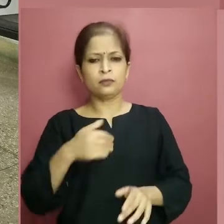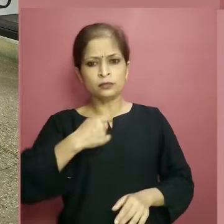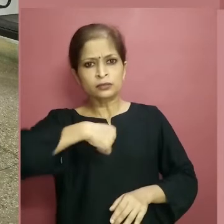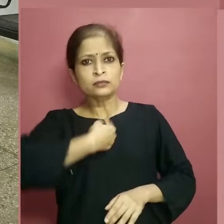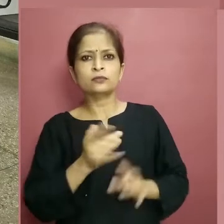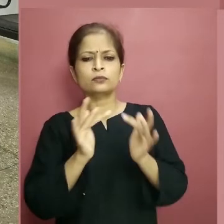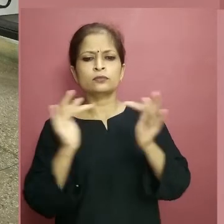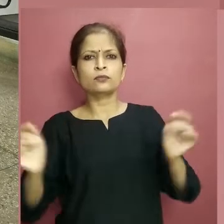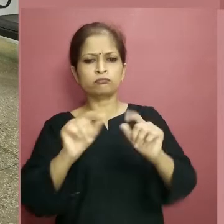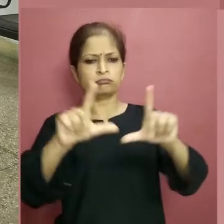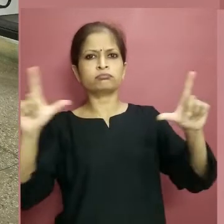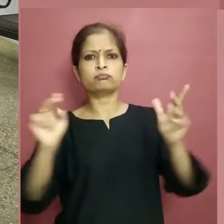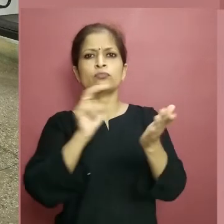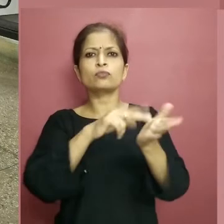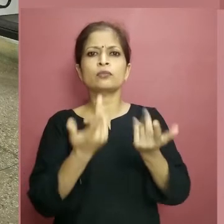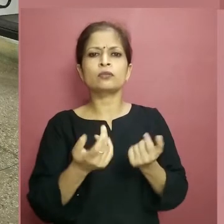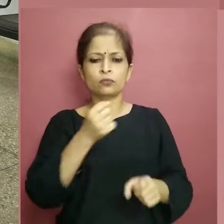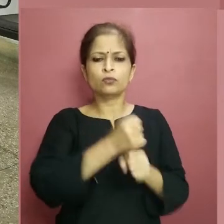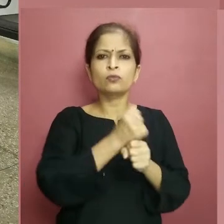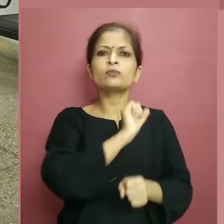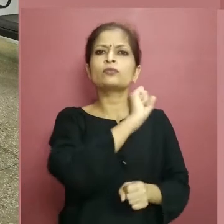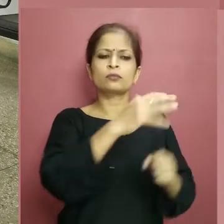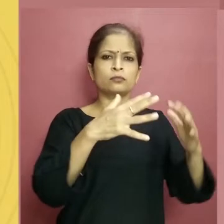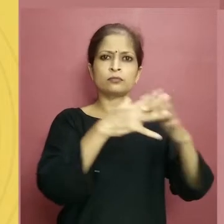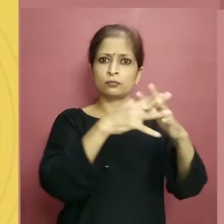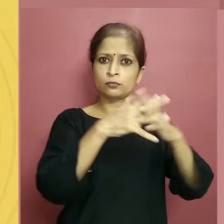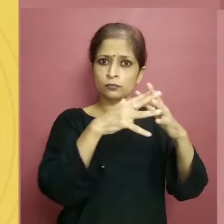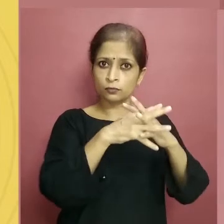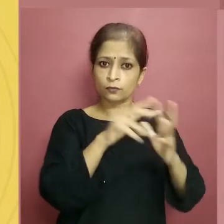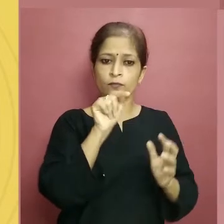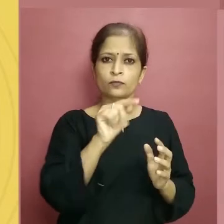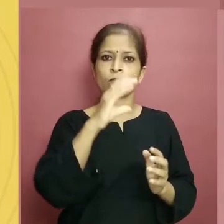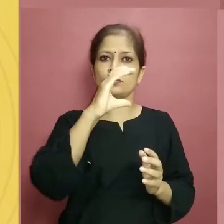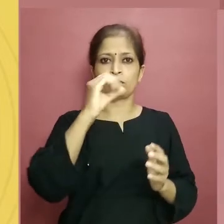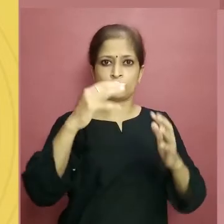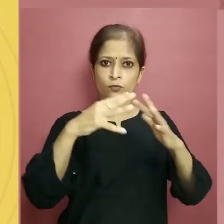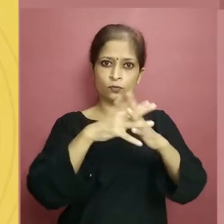अफवाह ही है। मैंने तो खुद ऑनलाइन रजिस्ट्रेशन करवाया था। सरकार की वेबसाइट